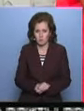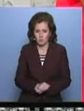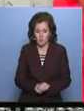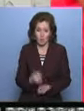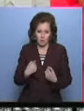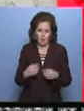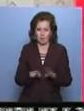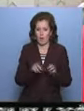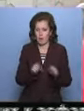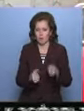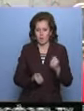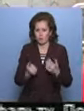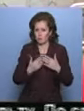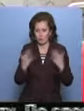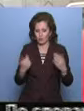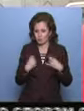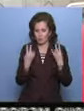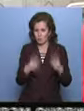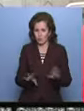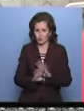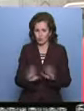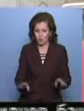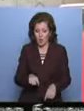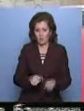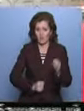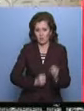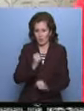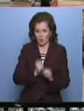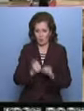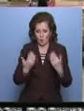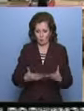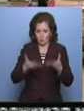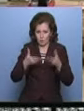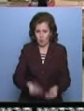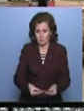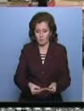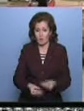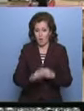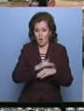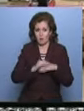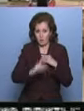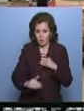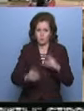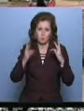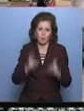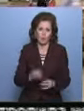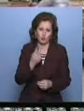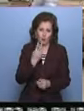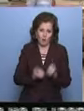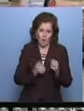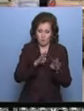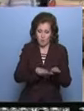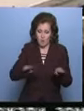мне такая машина больше не нужна. Потому что двигатель, наверное, на асфальте лежит. Пострадали еще два автомобиля. Железобетонные